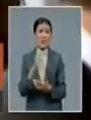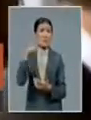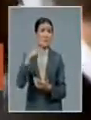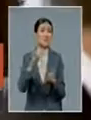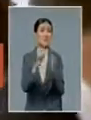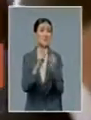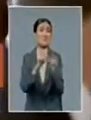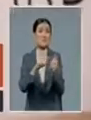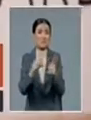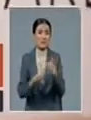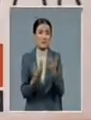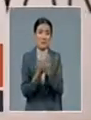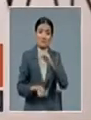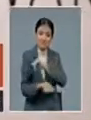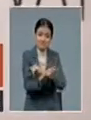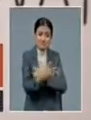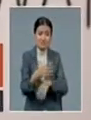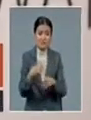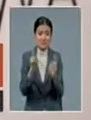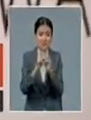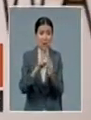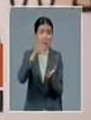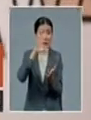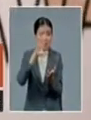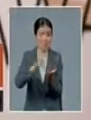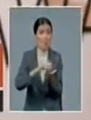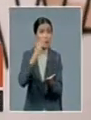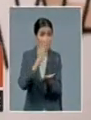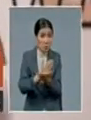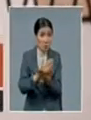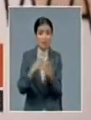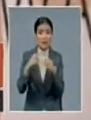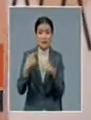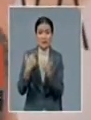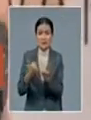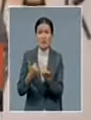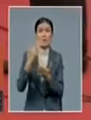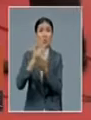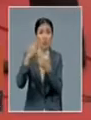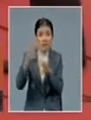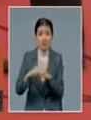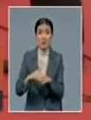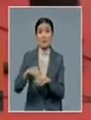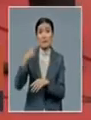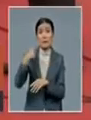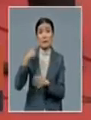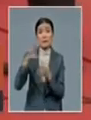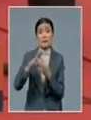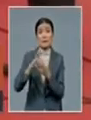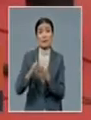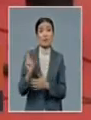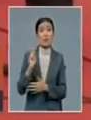เหล่านี้ถือว่ายุติลงแล้วโดยมีผลทันทีทางด้านของอัยการนิวยอร์กที่ยื่นฟ้องบริษัทรวมทั้ง2พี่น้องไวน์สไ